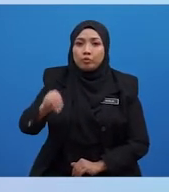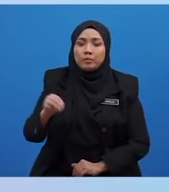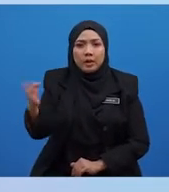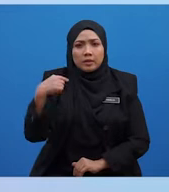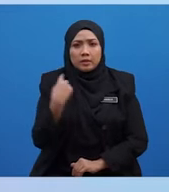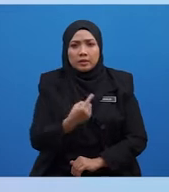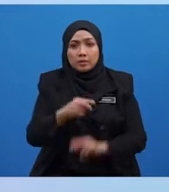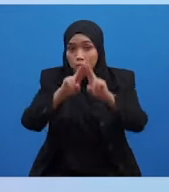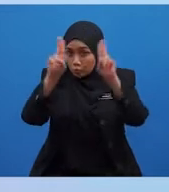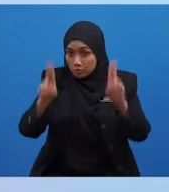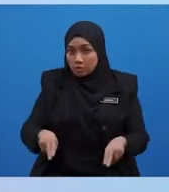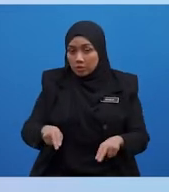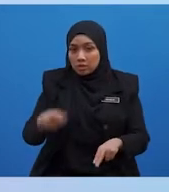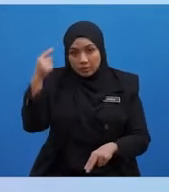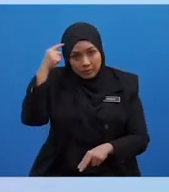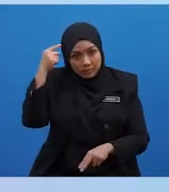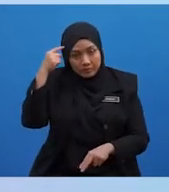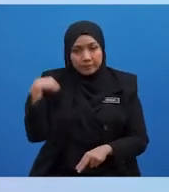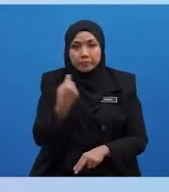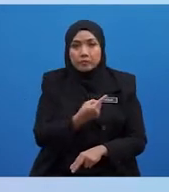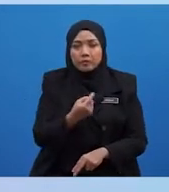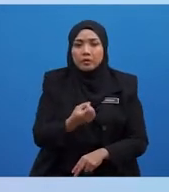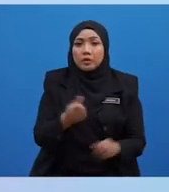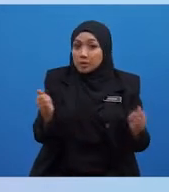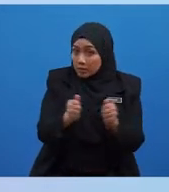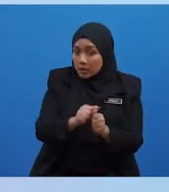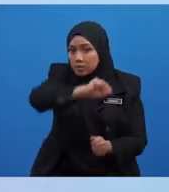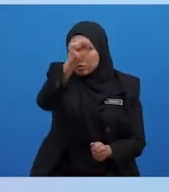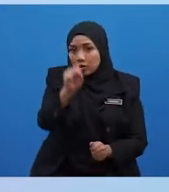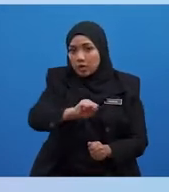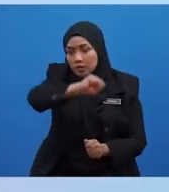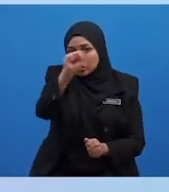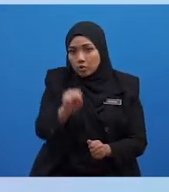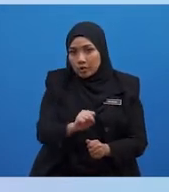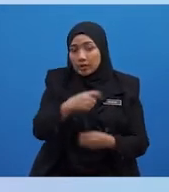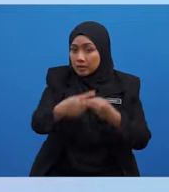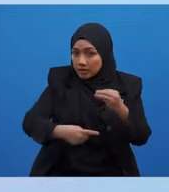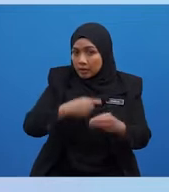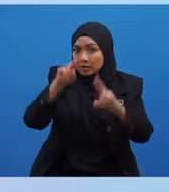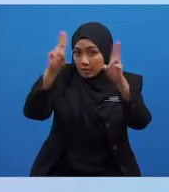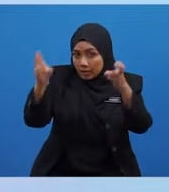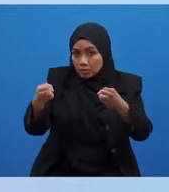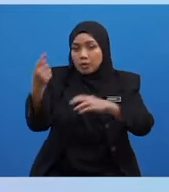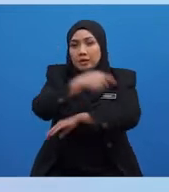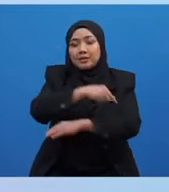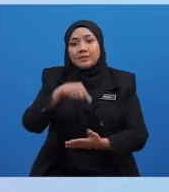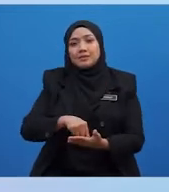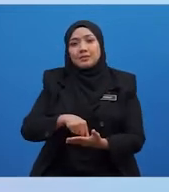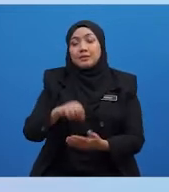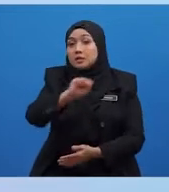manual pengguna perlu mengandungi arahan pemasangan, cara